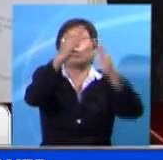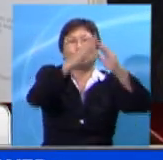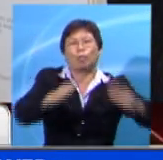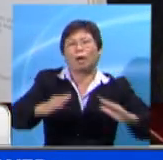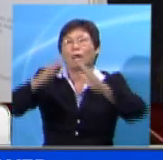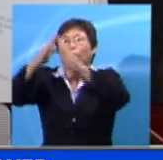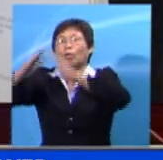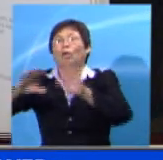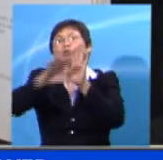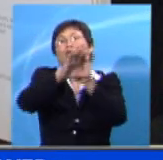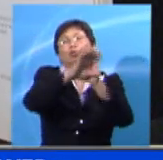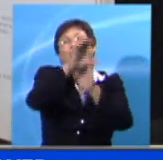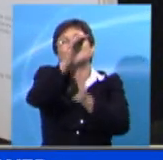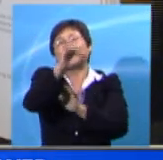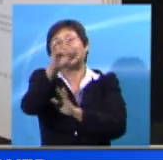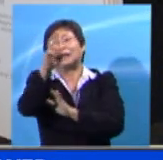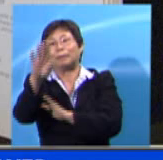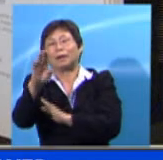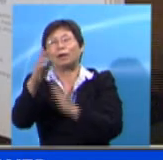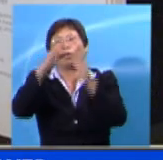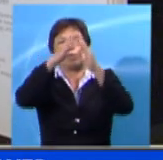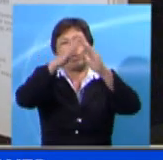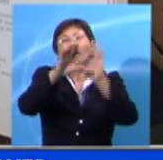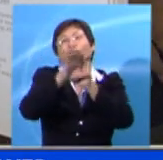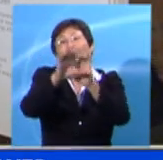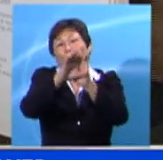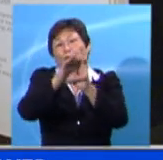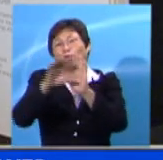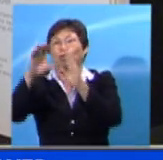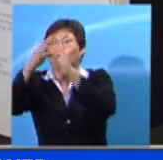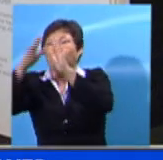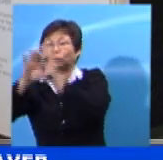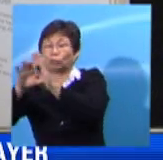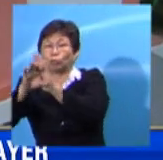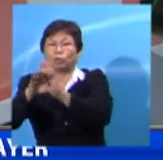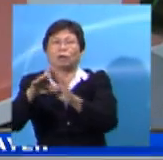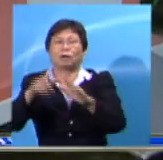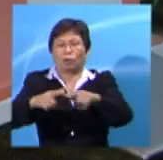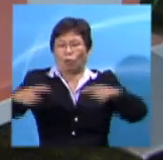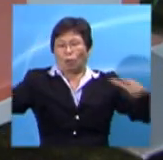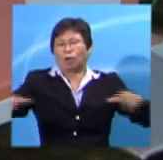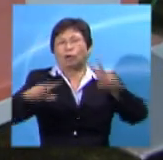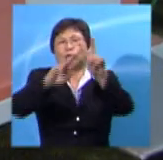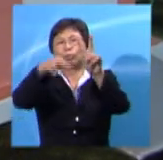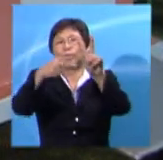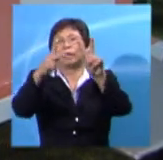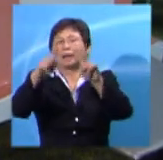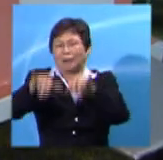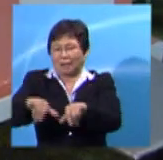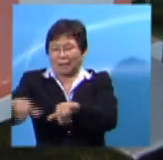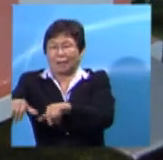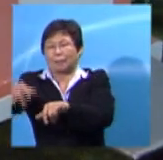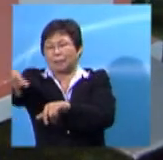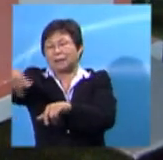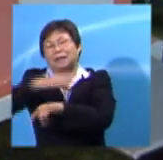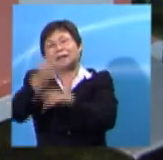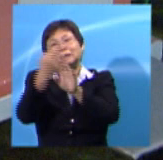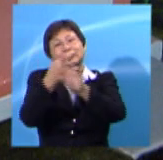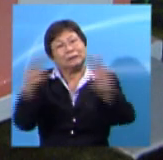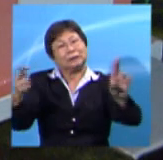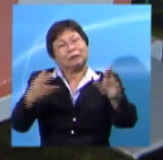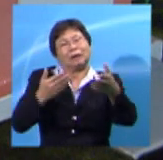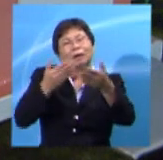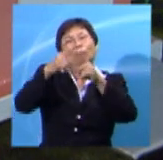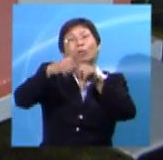protottipe cidb rumah prototaip itu akan dibina di kawasan seluas 2000 kaki persegi dan dijangka siap